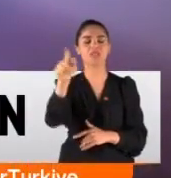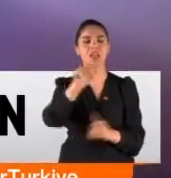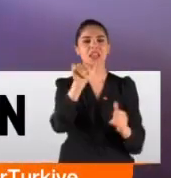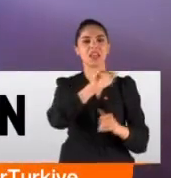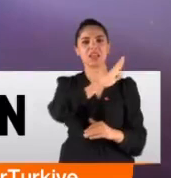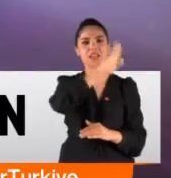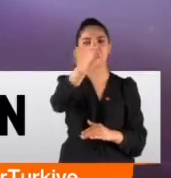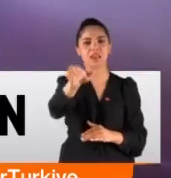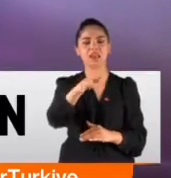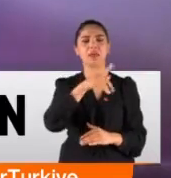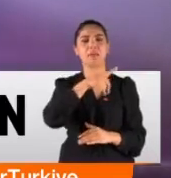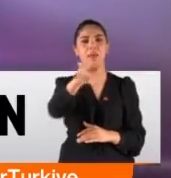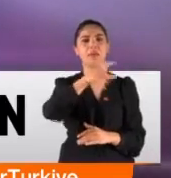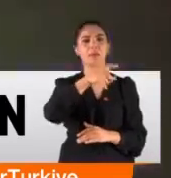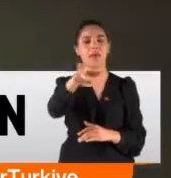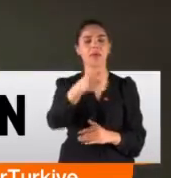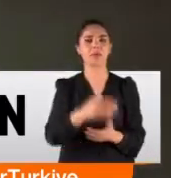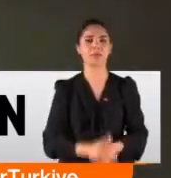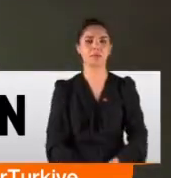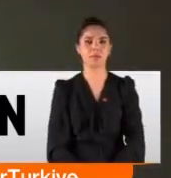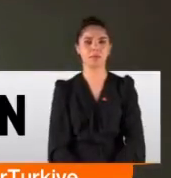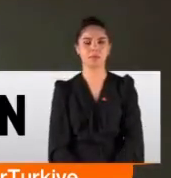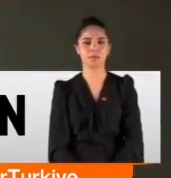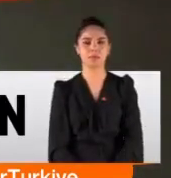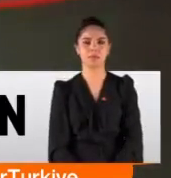yaklaştı, iki el ateş etti.